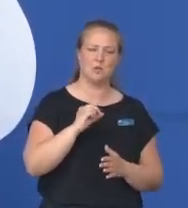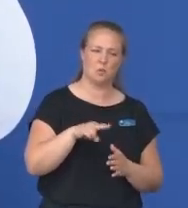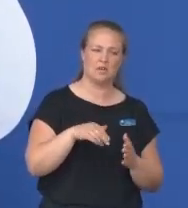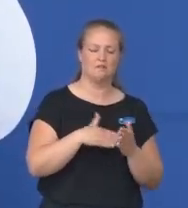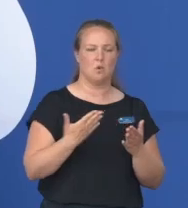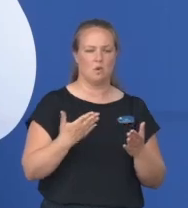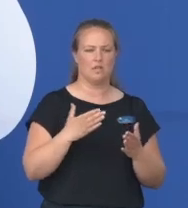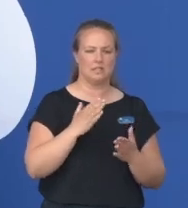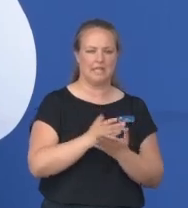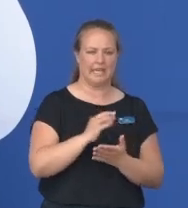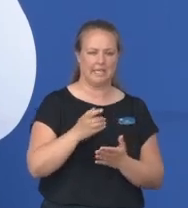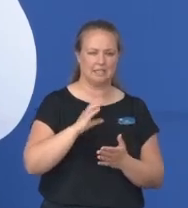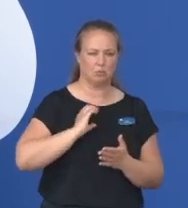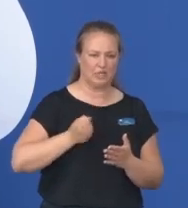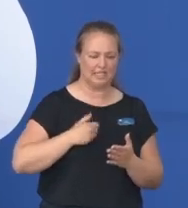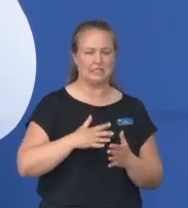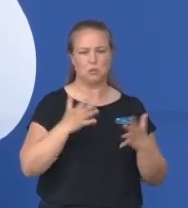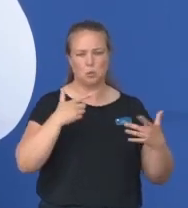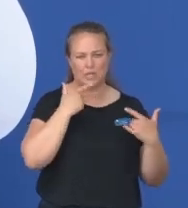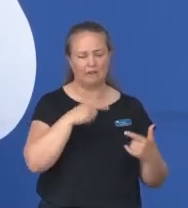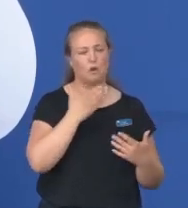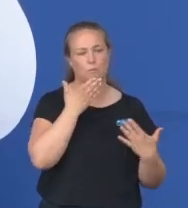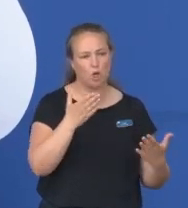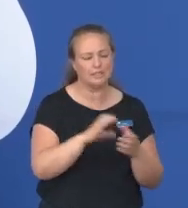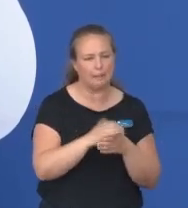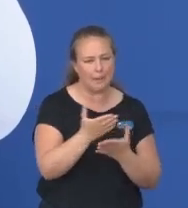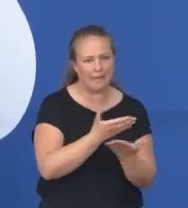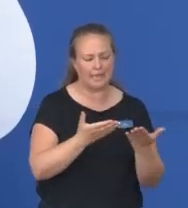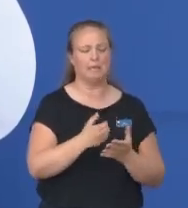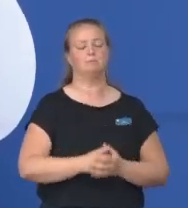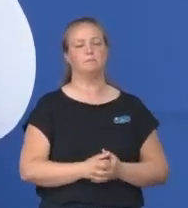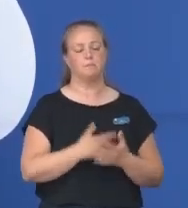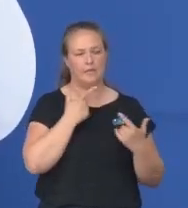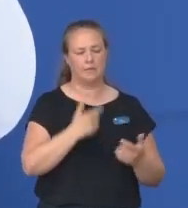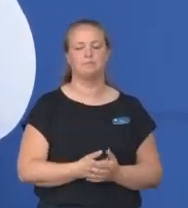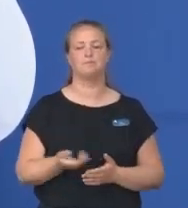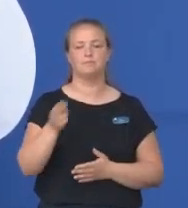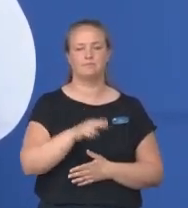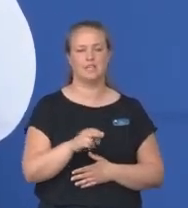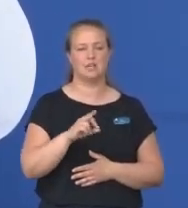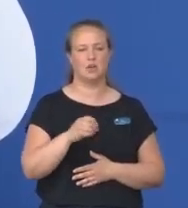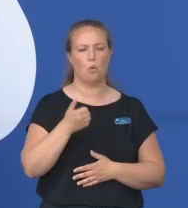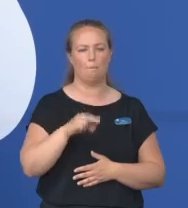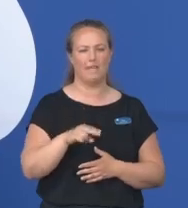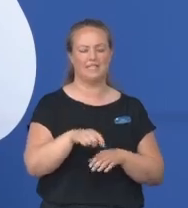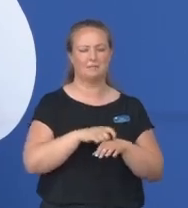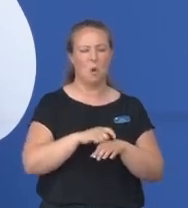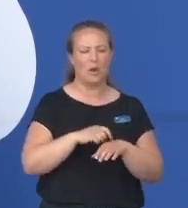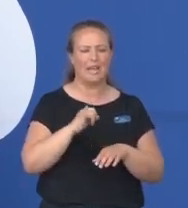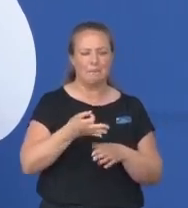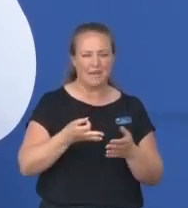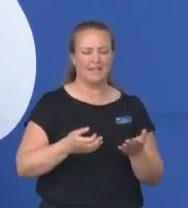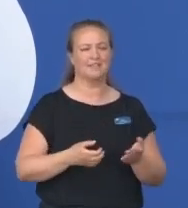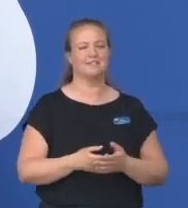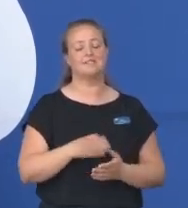bara säga ett stort tack för ett väldigt gott samarbete. Tack. Tack så mycket. Robin från Spånga IP och personalen här.